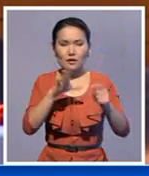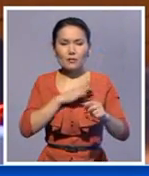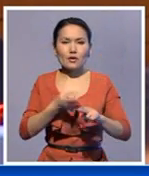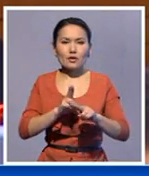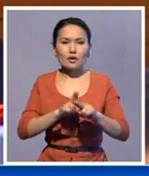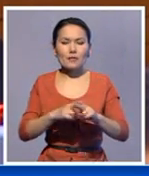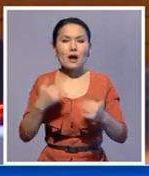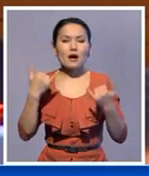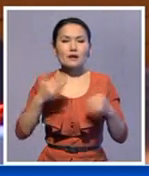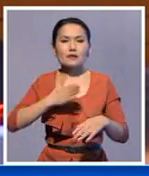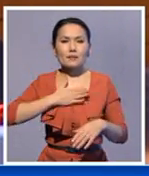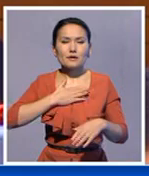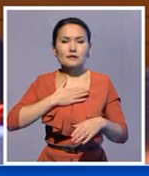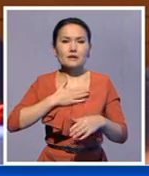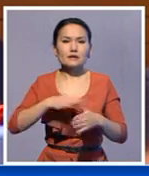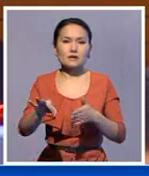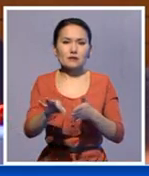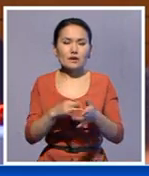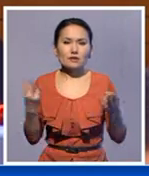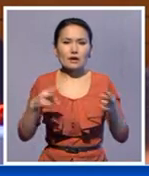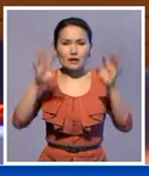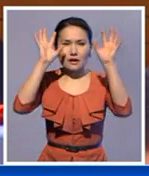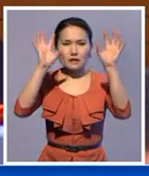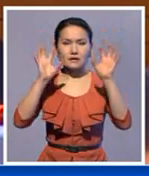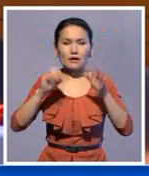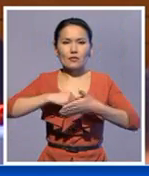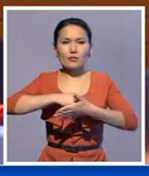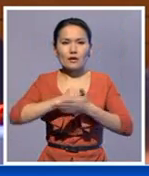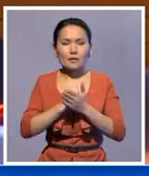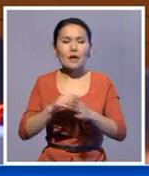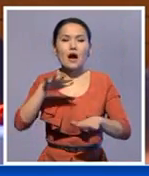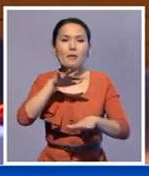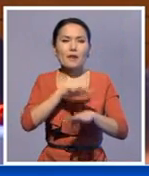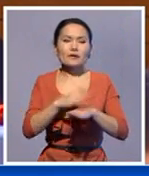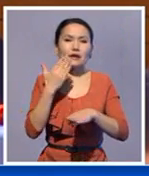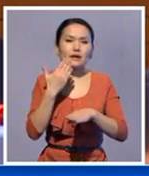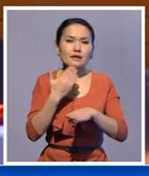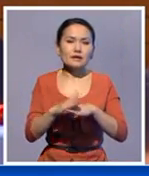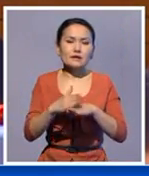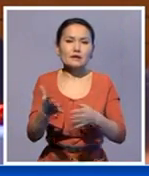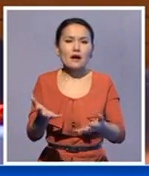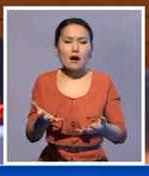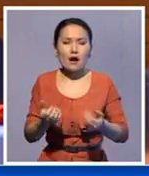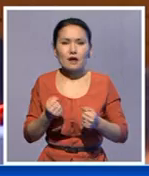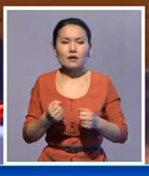дейін үш қысты өткізуіміз қажет. Алайда несие алып қайтара алмай балалармен далада қалған